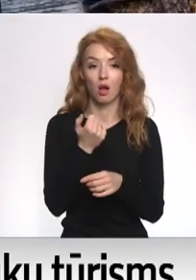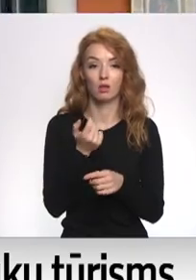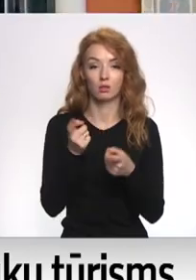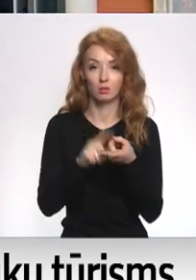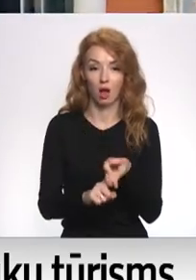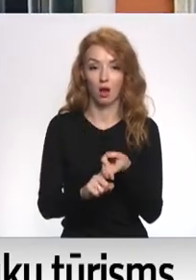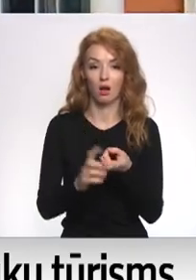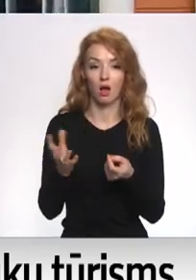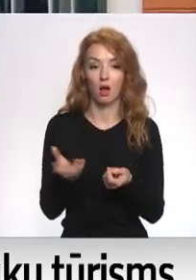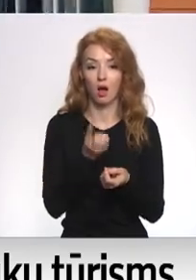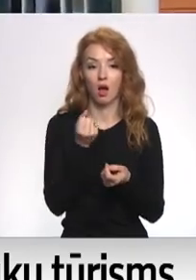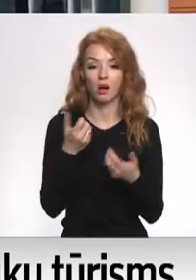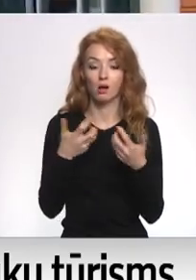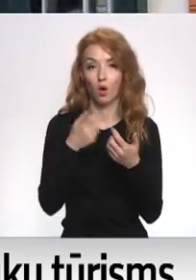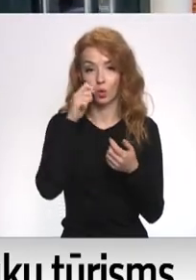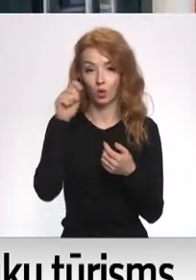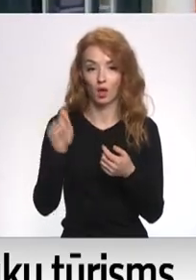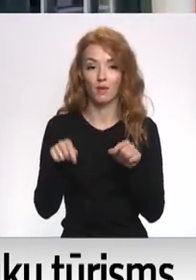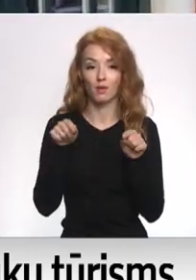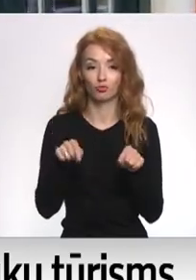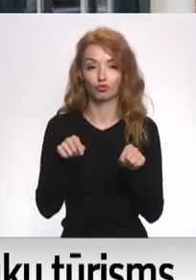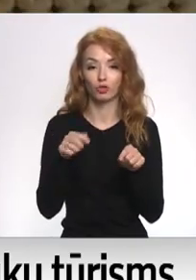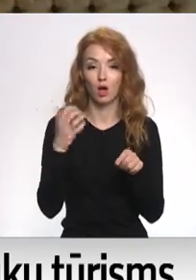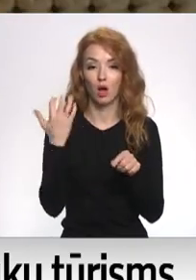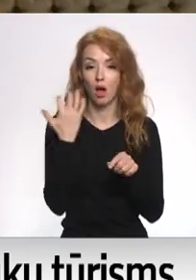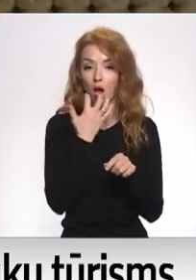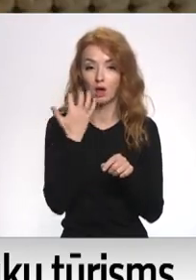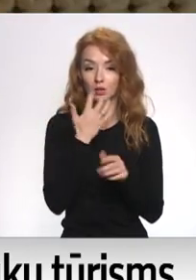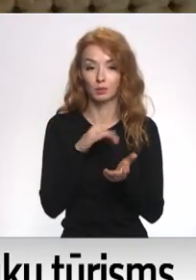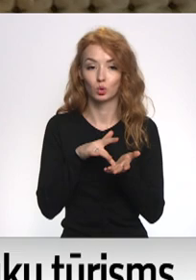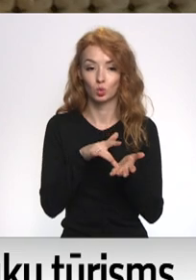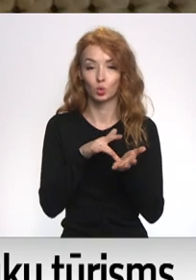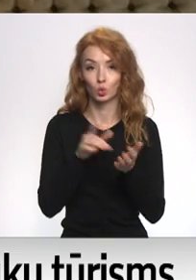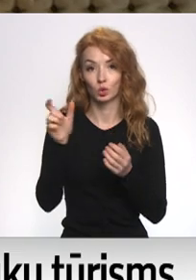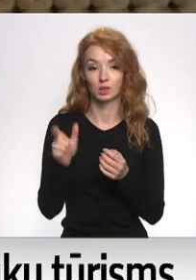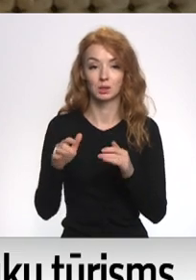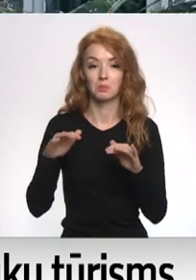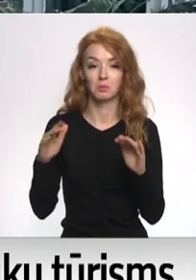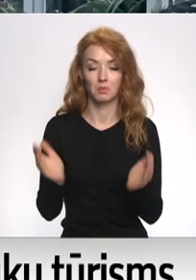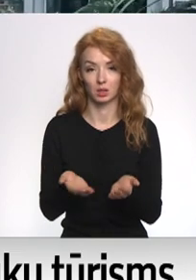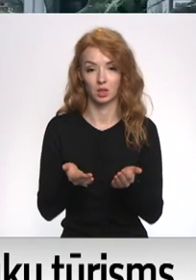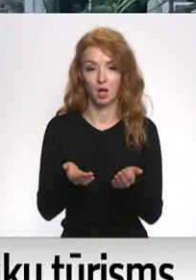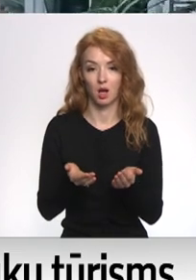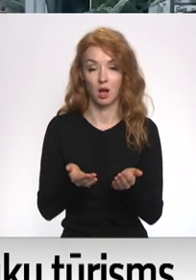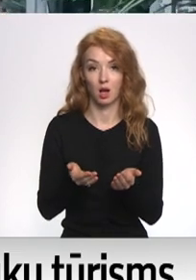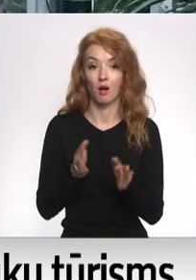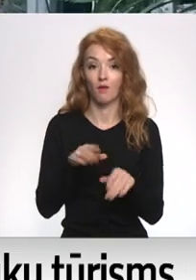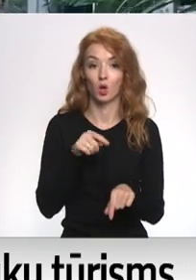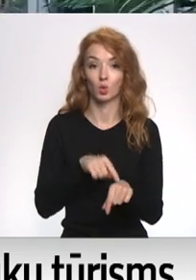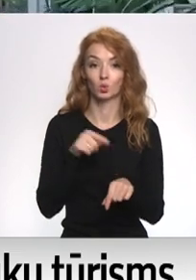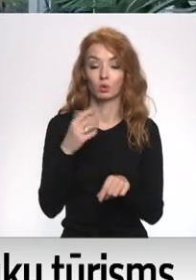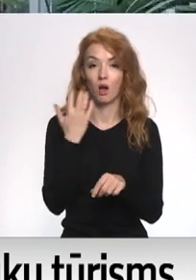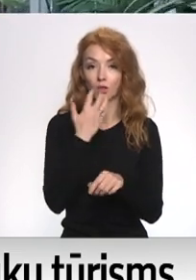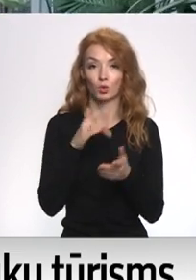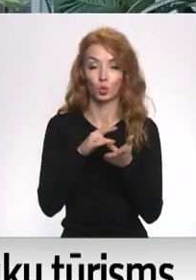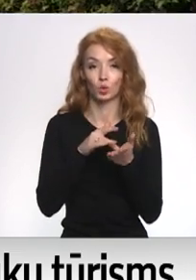sakarā ar karu Ukrainā šie ārzemju turisti bija mazāk. Lai arī jūtams ārvalstu